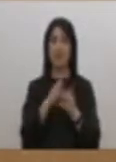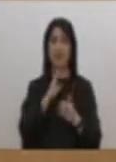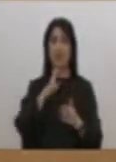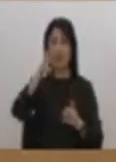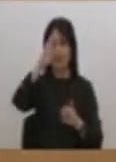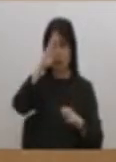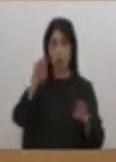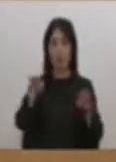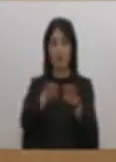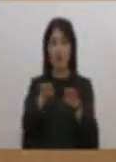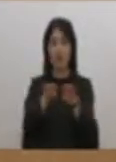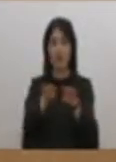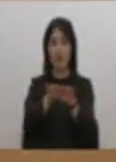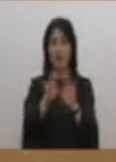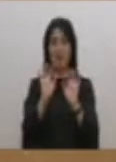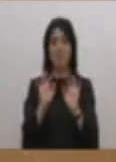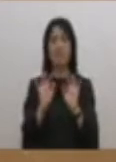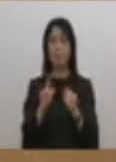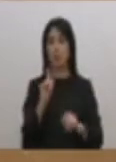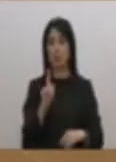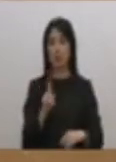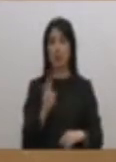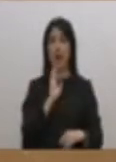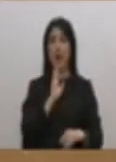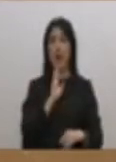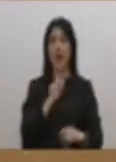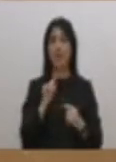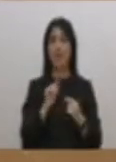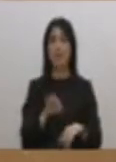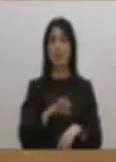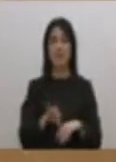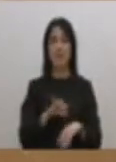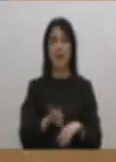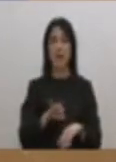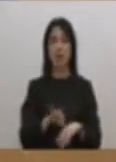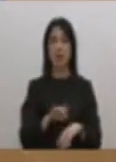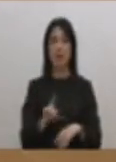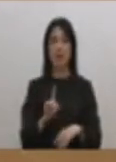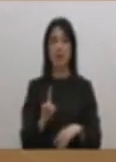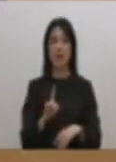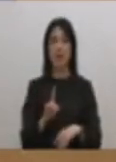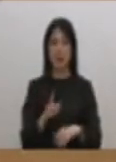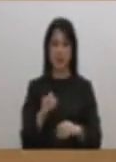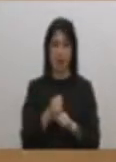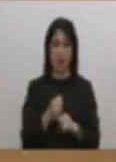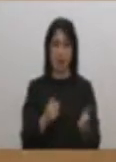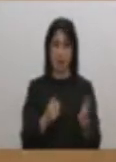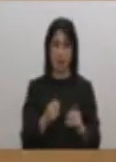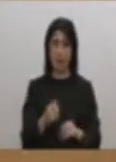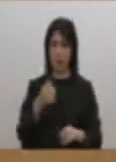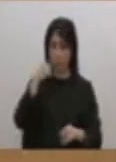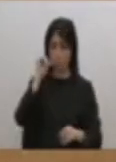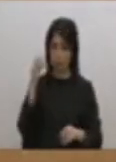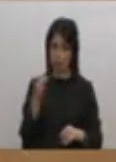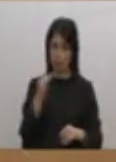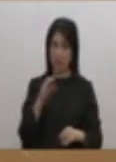genderuli tanastorobaze izuruneto. Kaltac ina avdek zaladobastan ragaca kreskenito. Ho. Da gushin sa